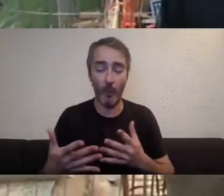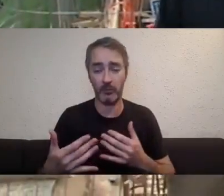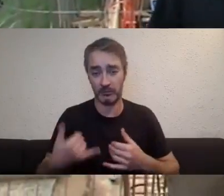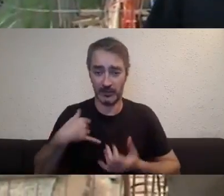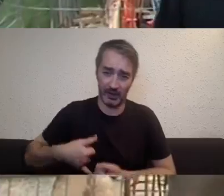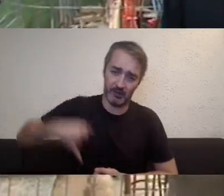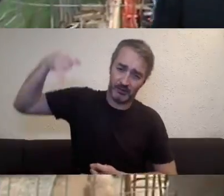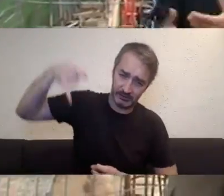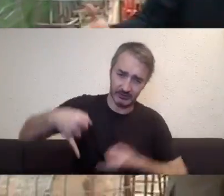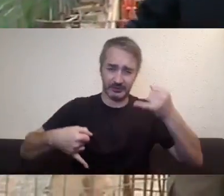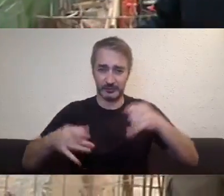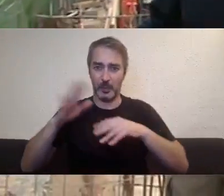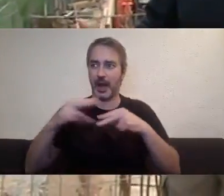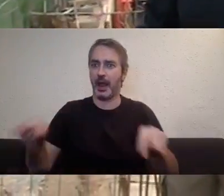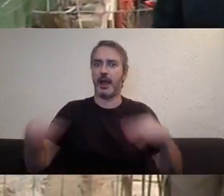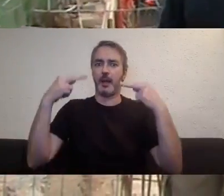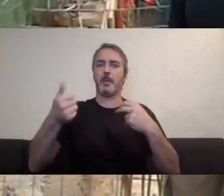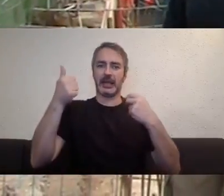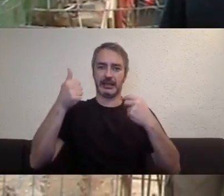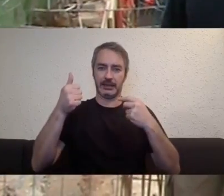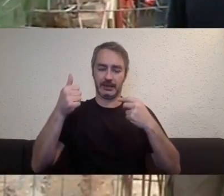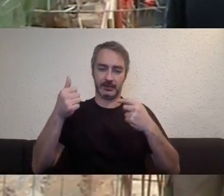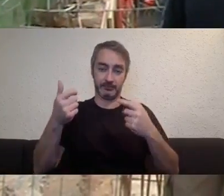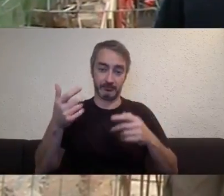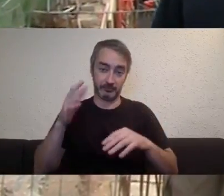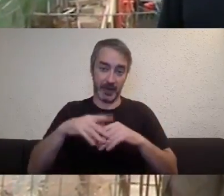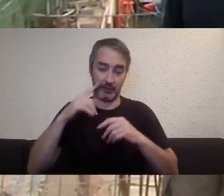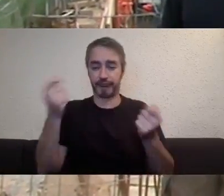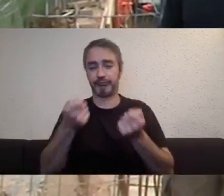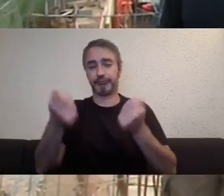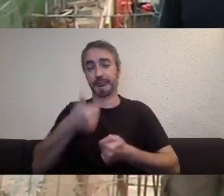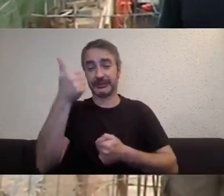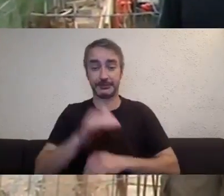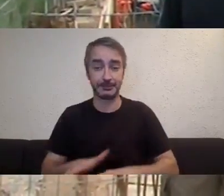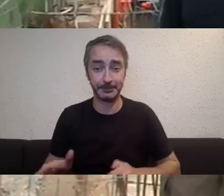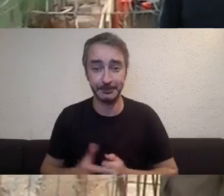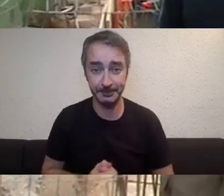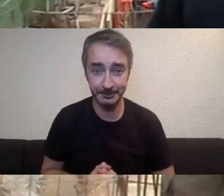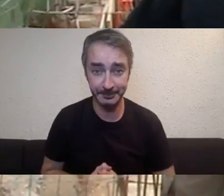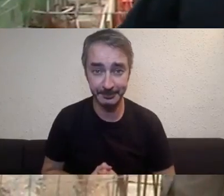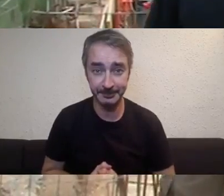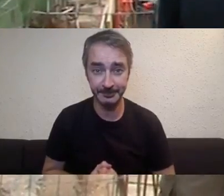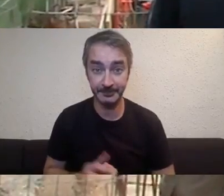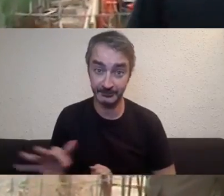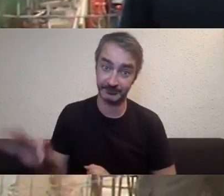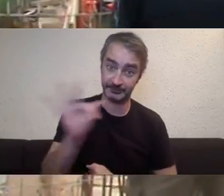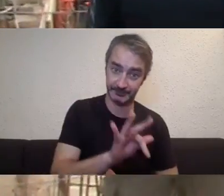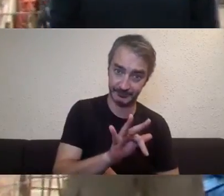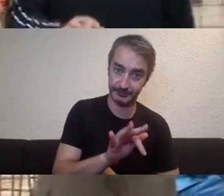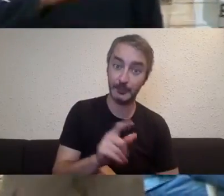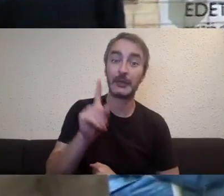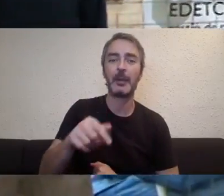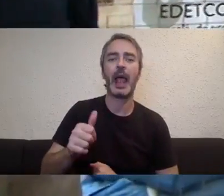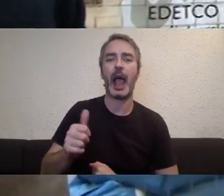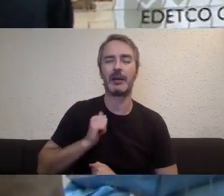de les pretensions que hi havia per realment visibilitzar el que realment estava succeint allà. No? S'enllaçar-ho també amb